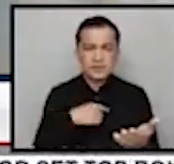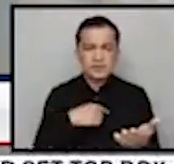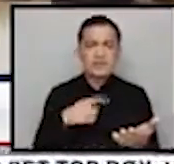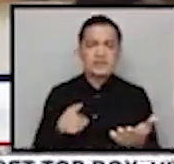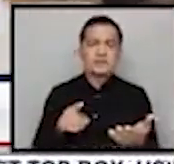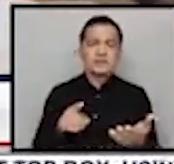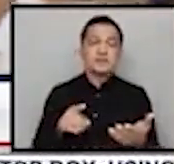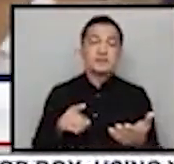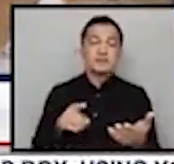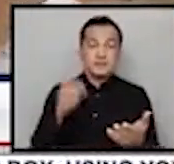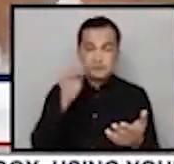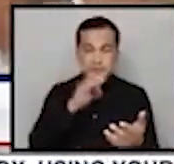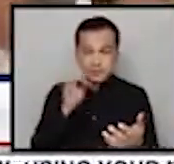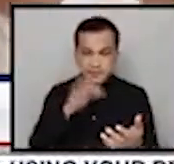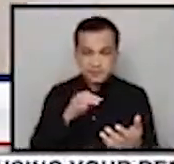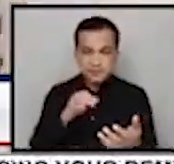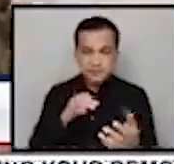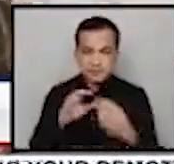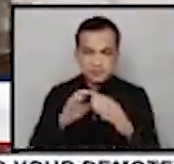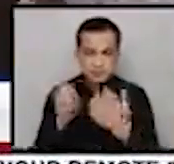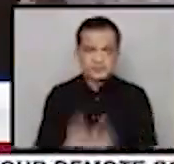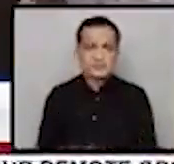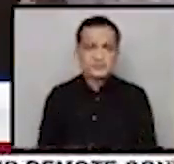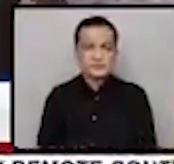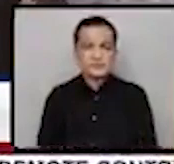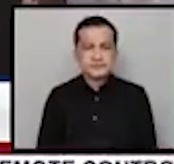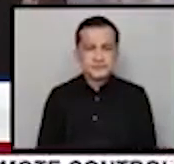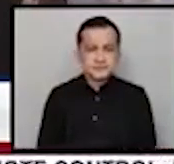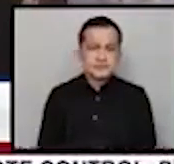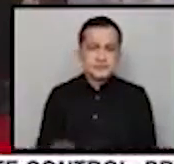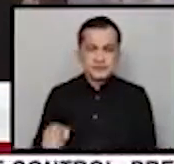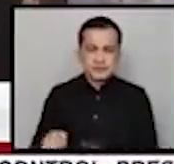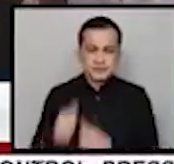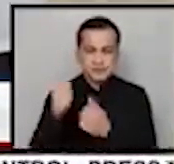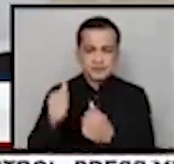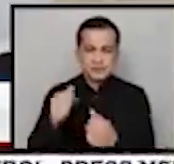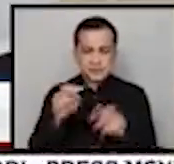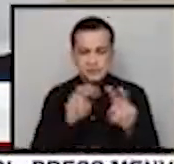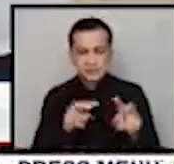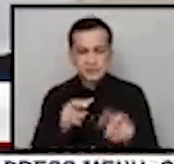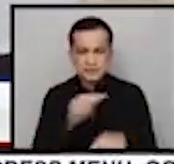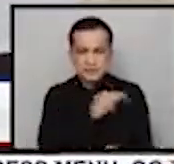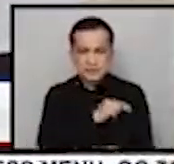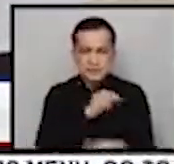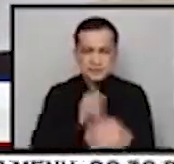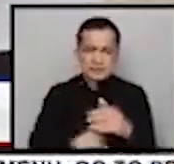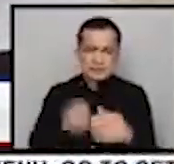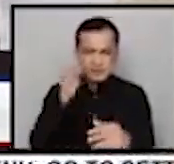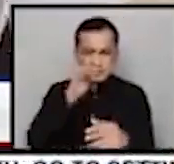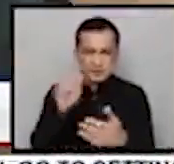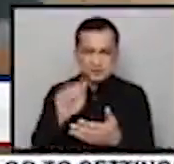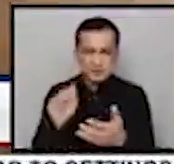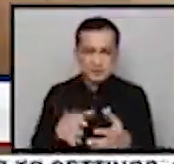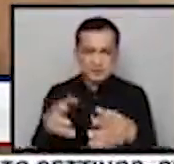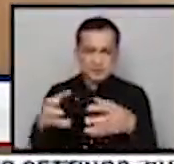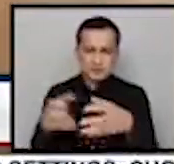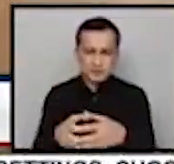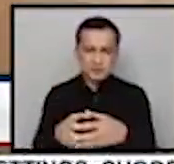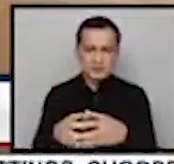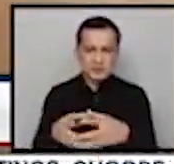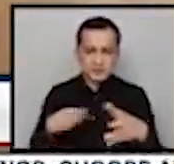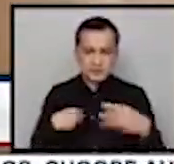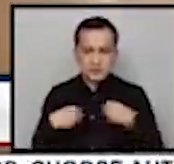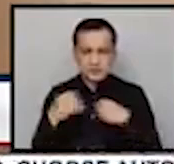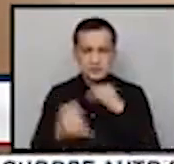buong mundo. Sa 6 awards, kinikilala ang mga natural-born Filipino artist o grupo na nakatanggap ng